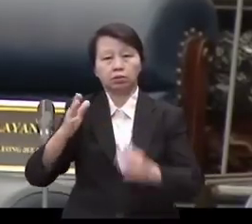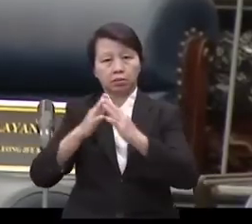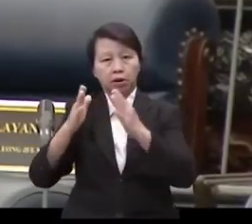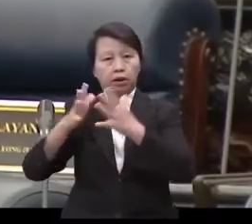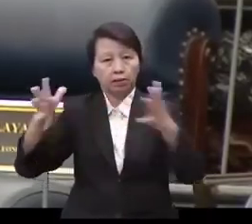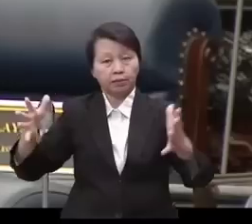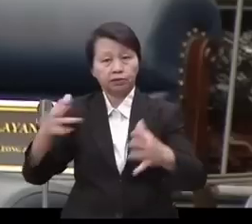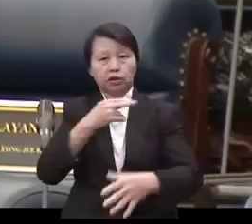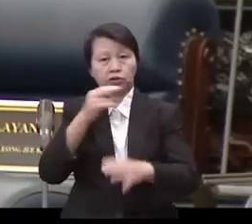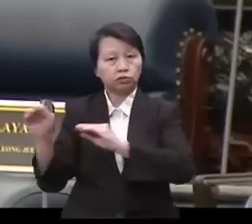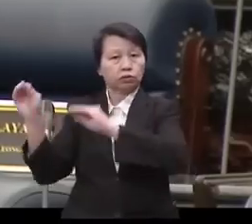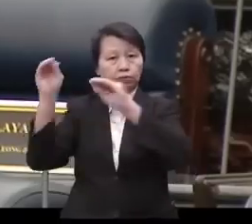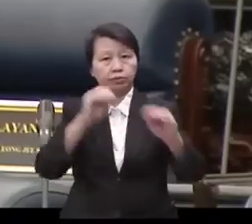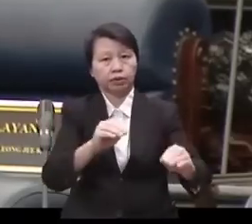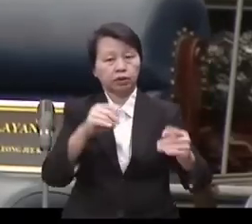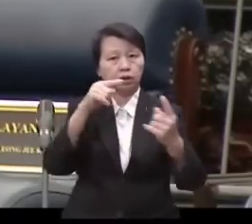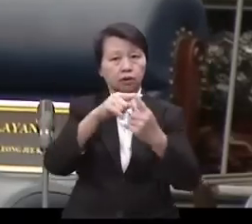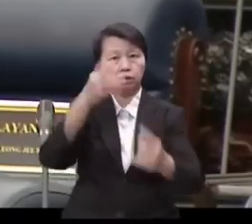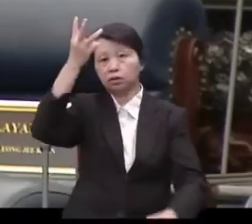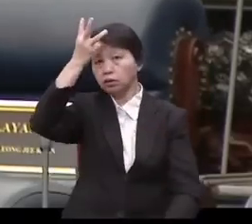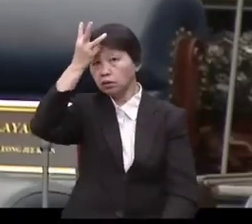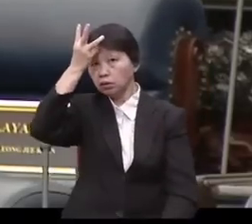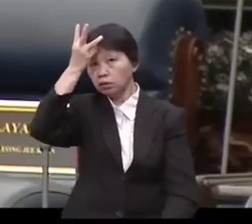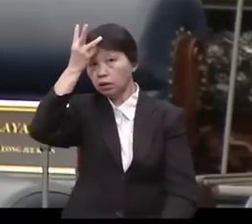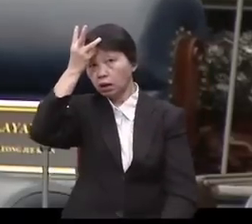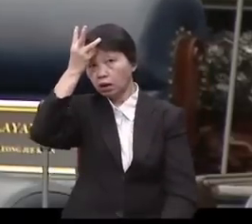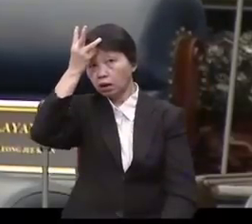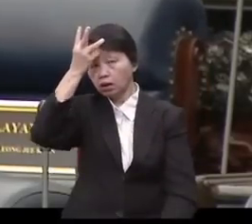Kalimantan Timur. Terima kasih.